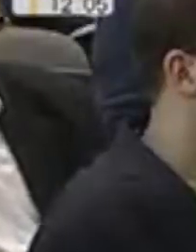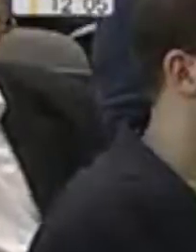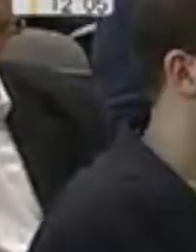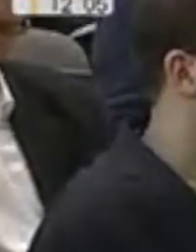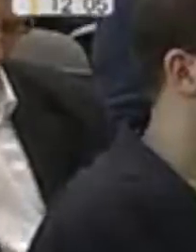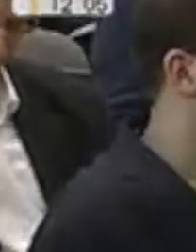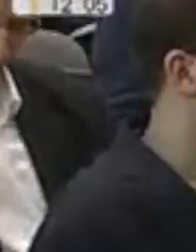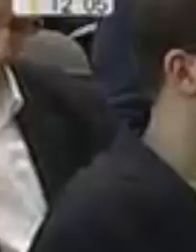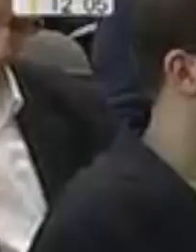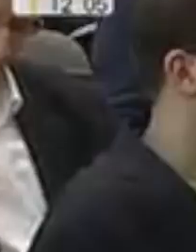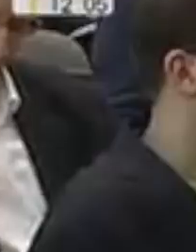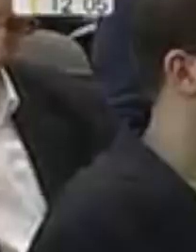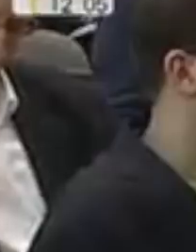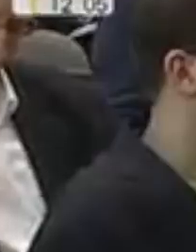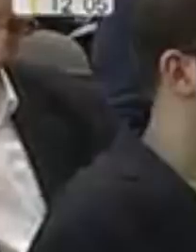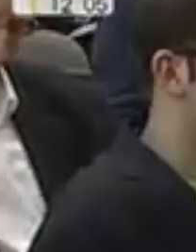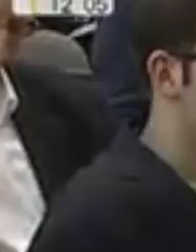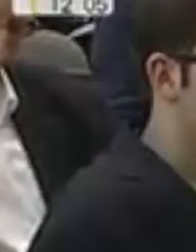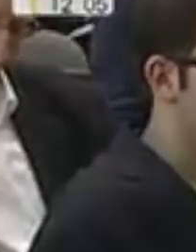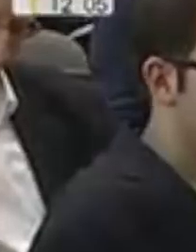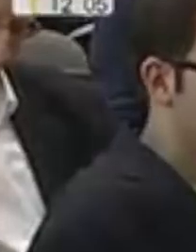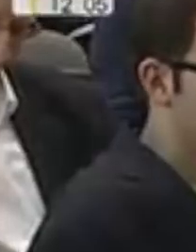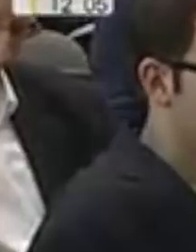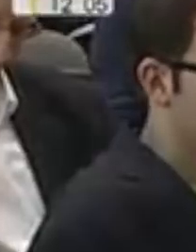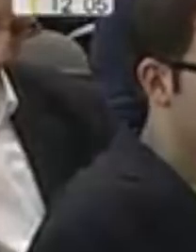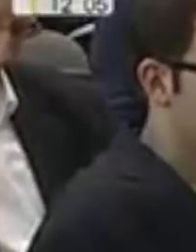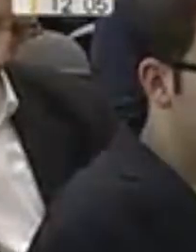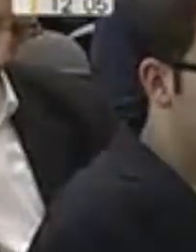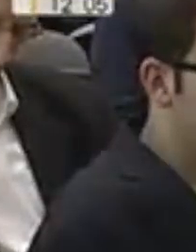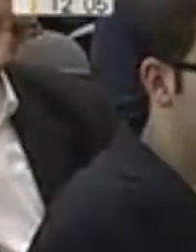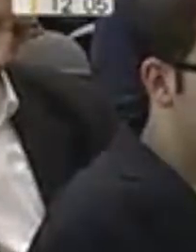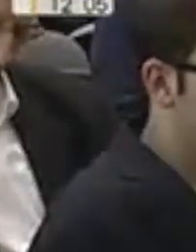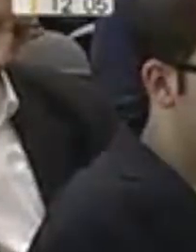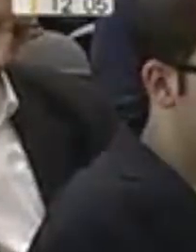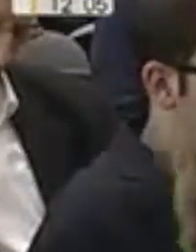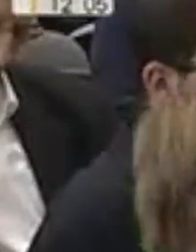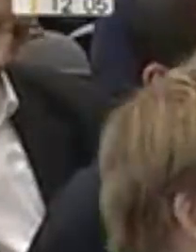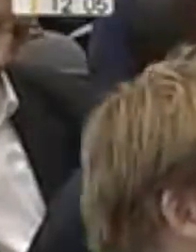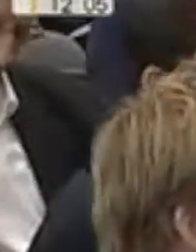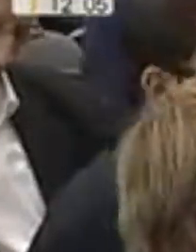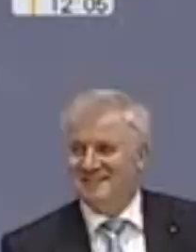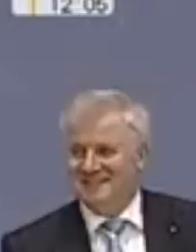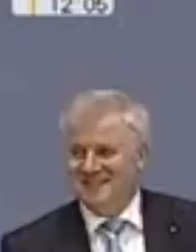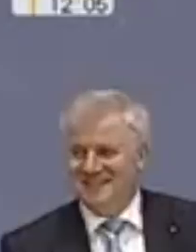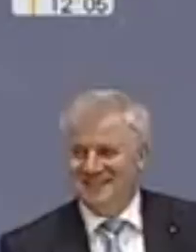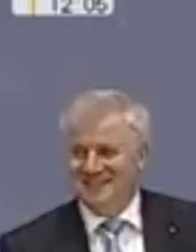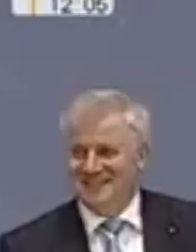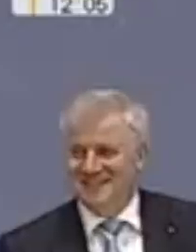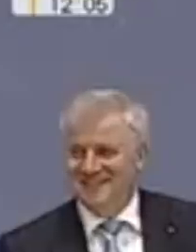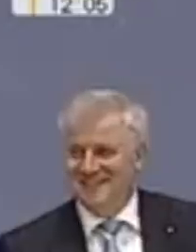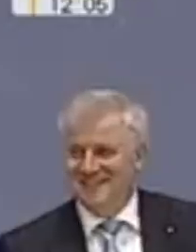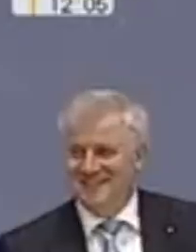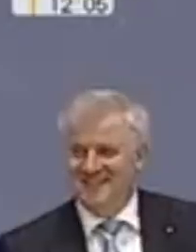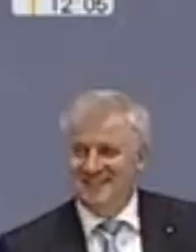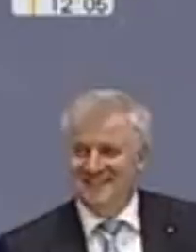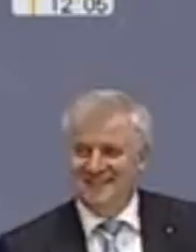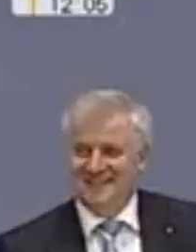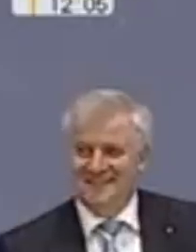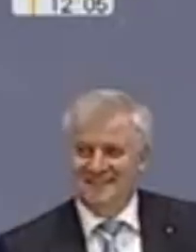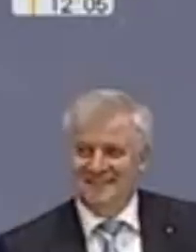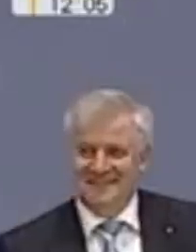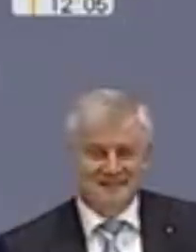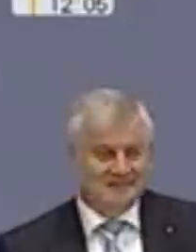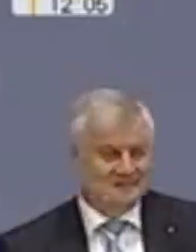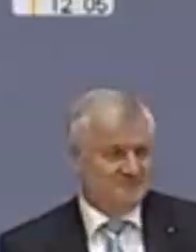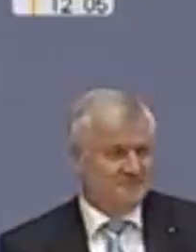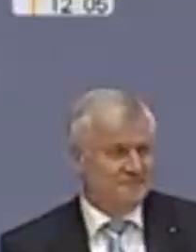Finanzen dieses Landes ihm hinzuvertrauen in der Krise? Also können Sie das erklären? Weil diese